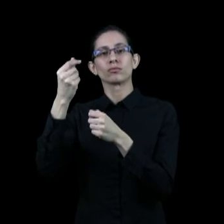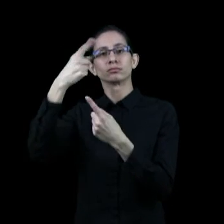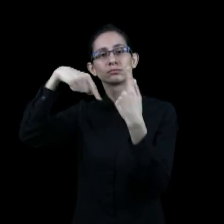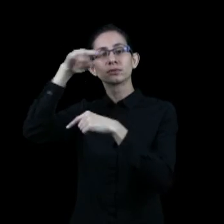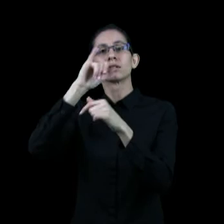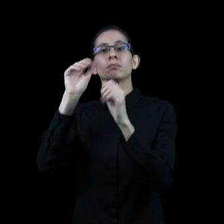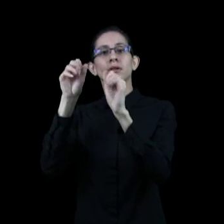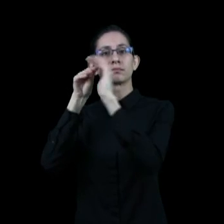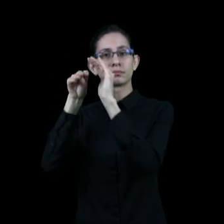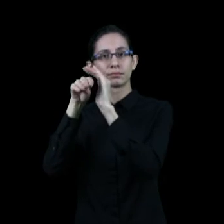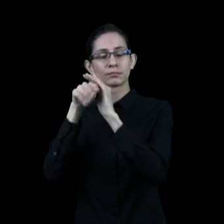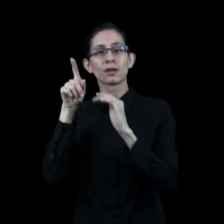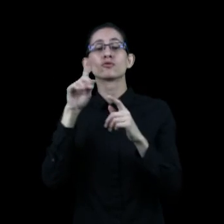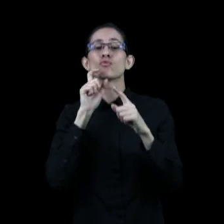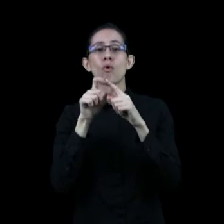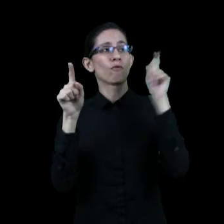pieniądza.